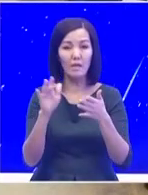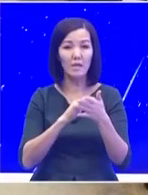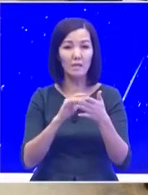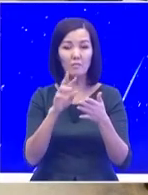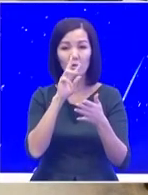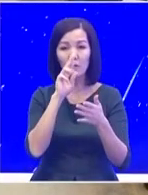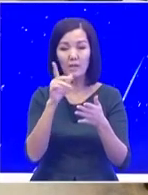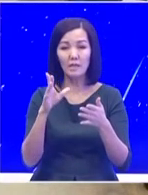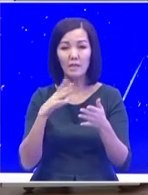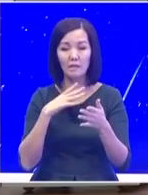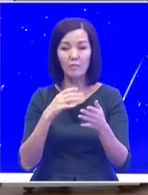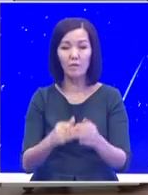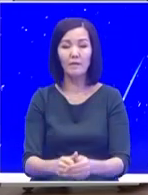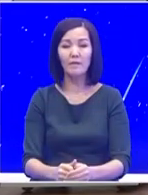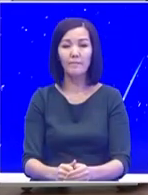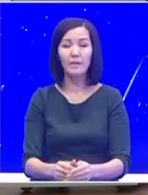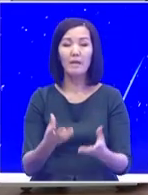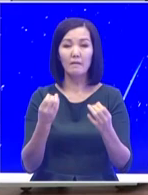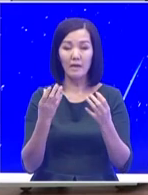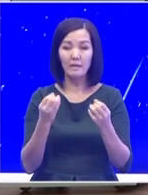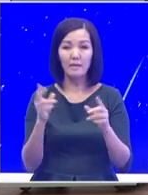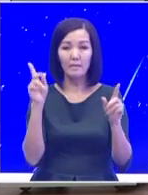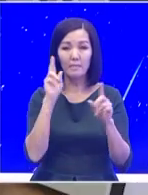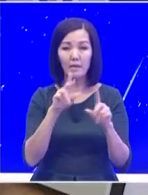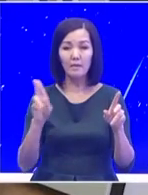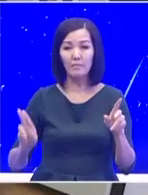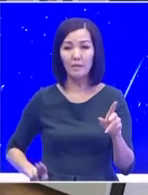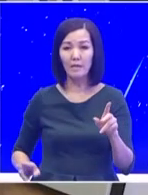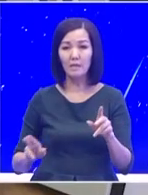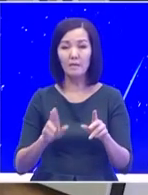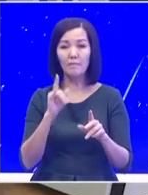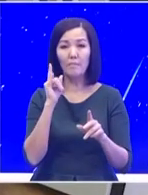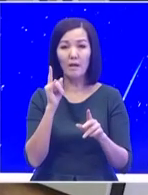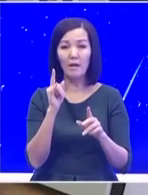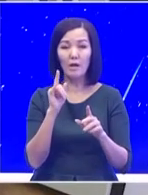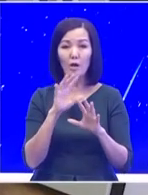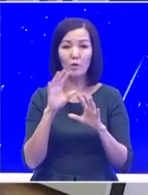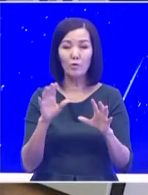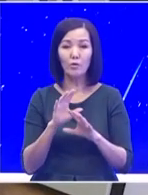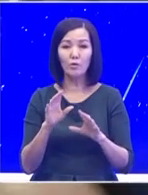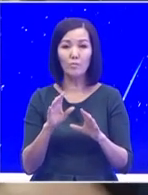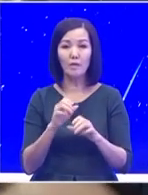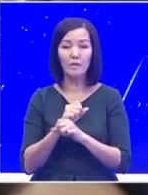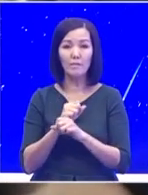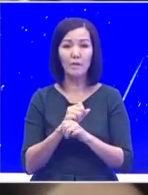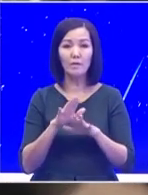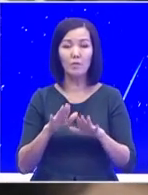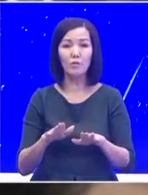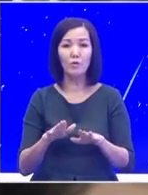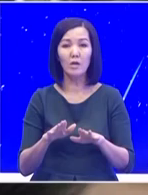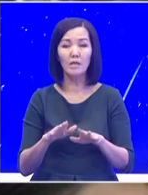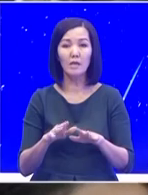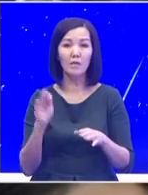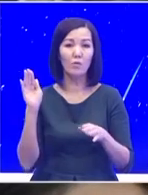дұрыс есептемеуінен болған жайт. Сонымен қатар мектеп басшыларын бала күтімімен демалыста отырған ұстаздар орнына оқу жүктемесін